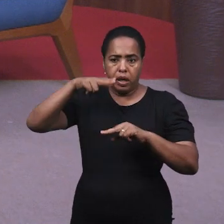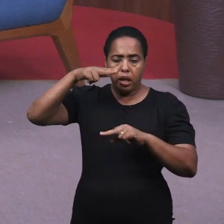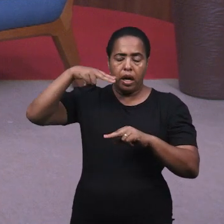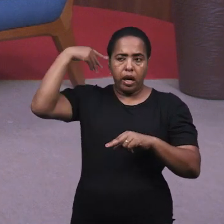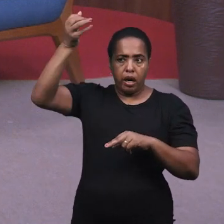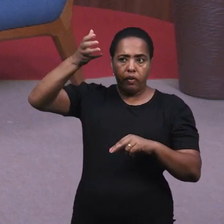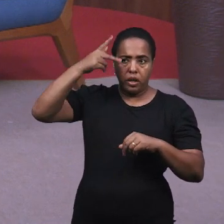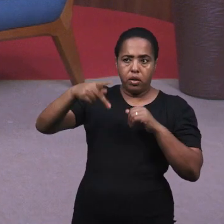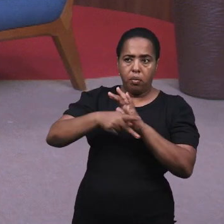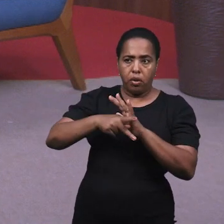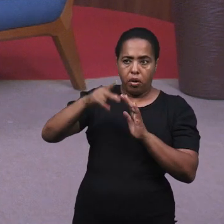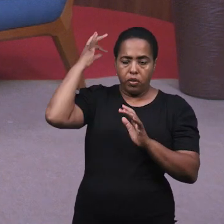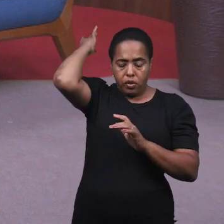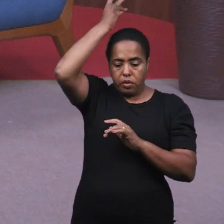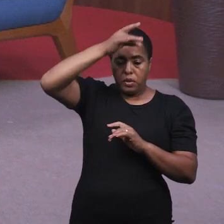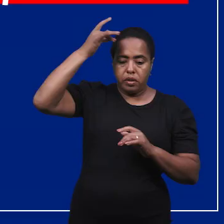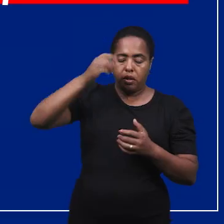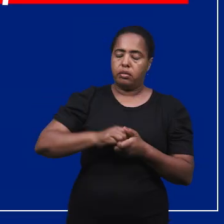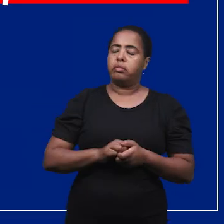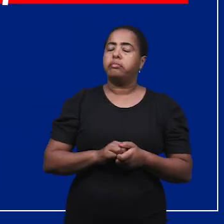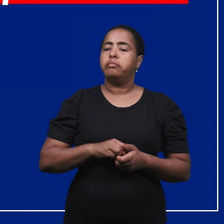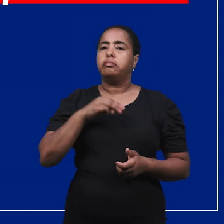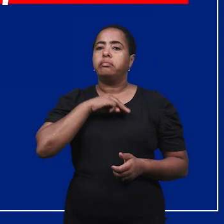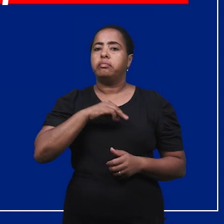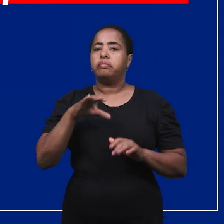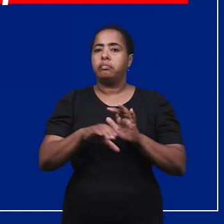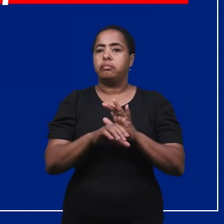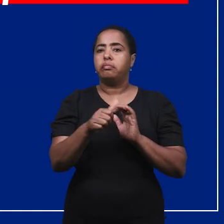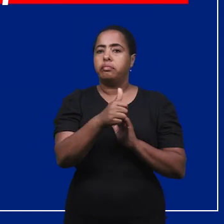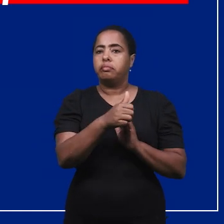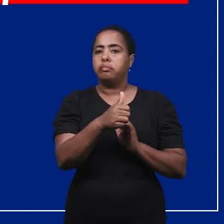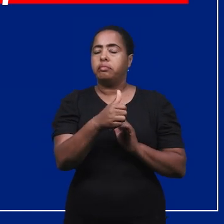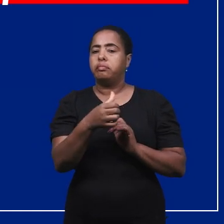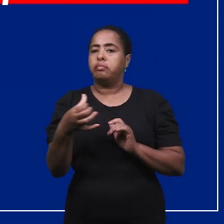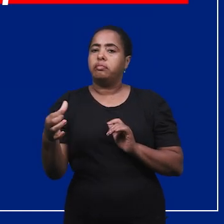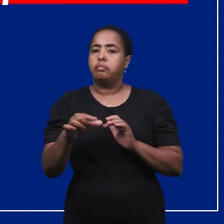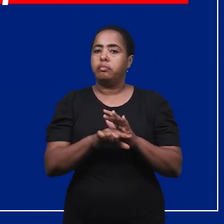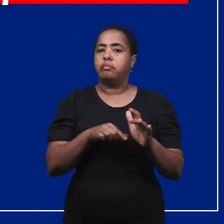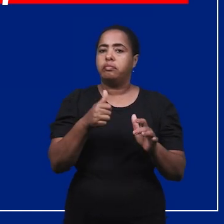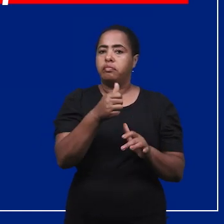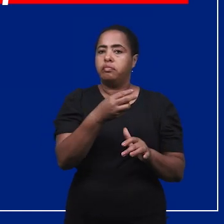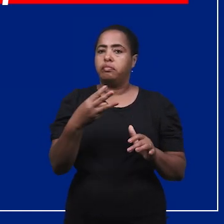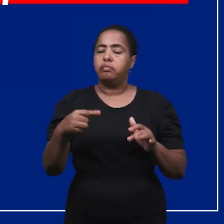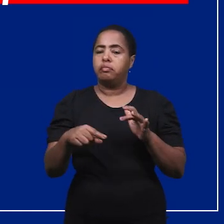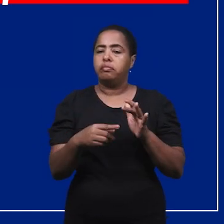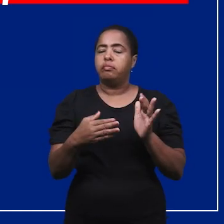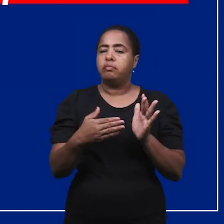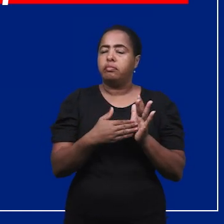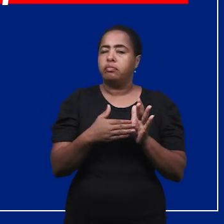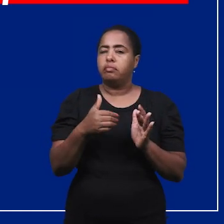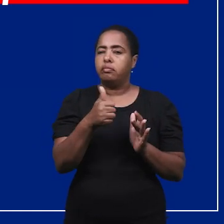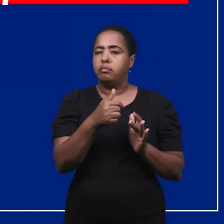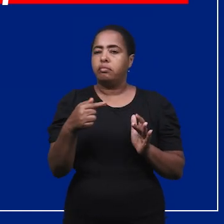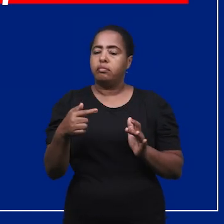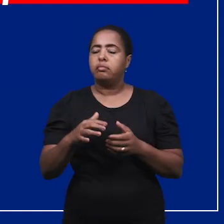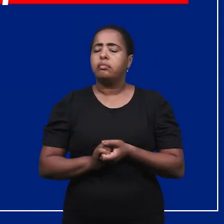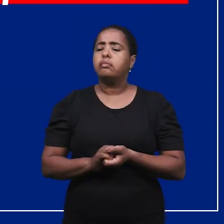par révélation au Saint-Esprit. Matthieu 16, versets 13 à 17. Et le texte nous dit,